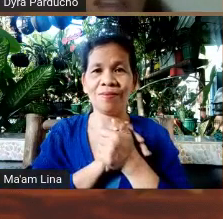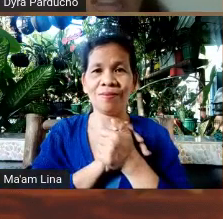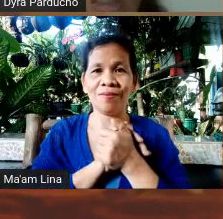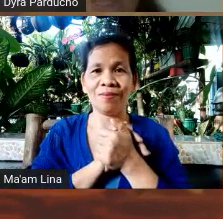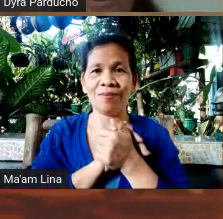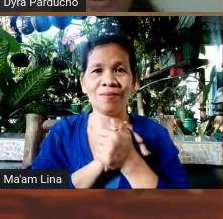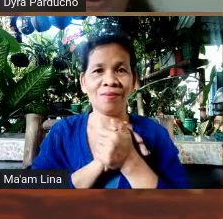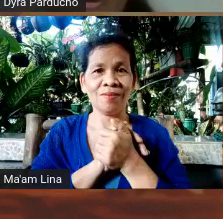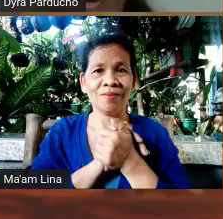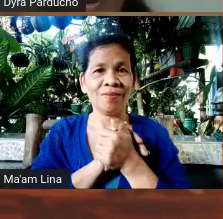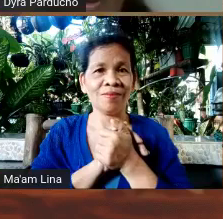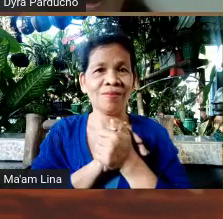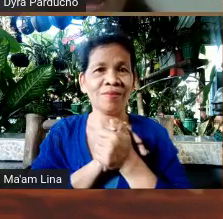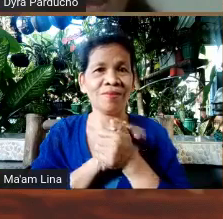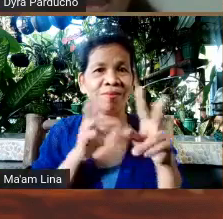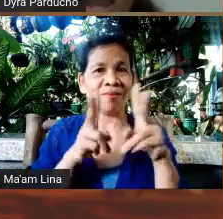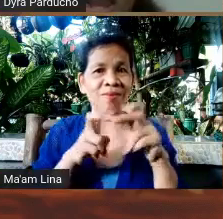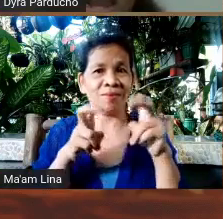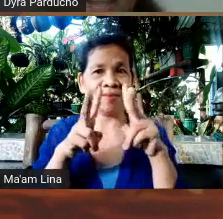At kahit din po